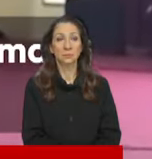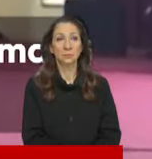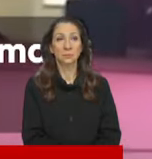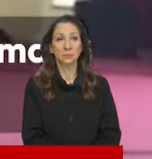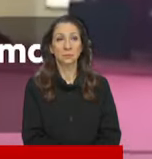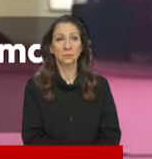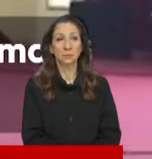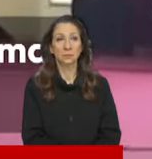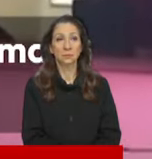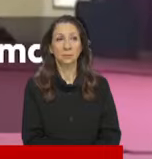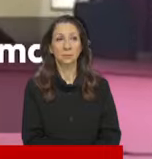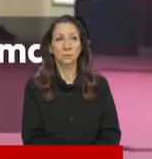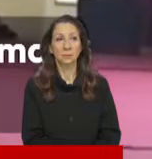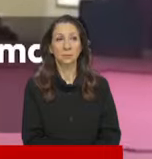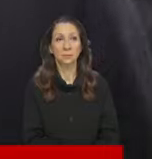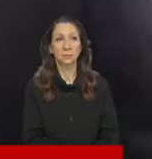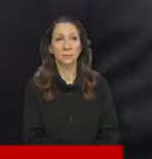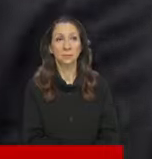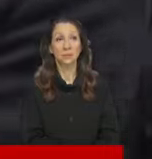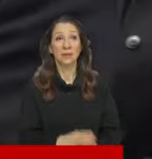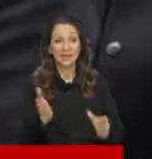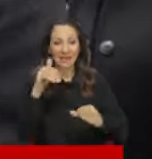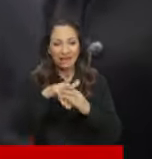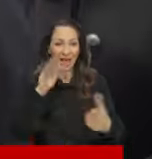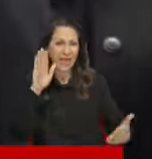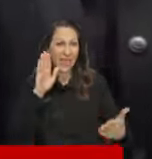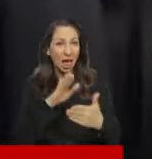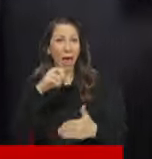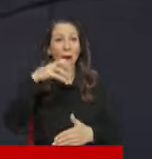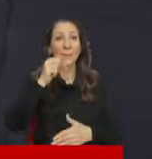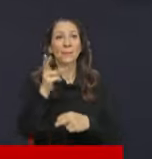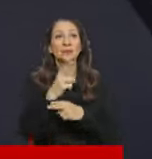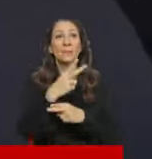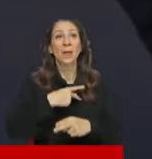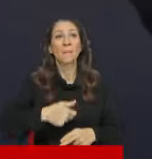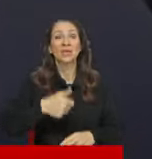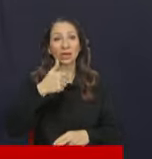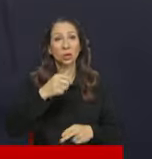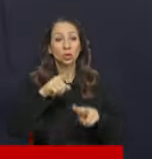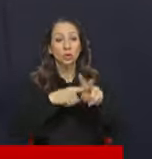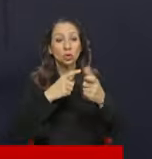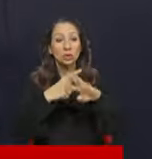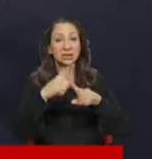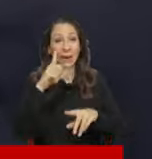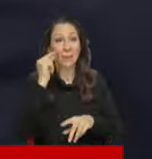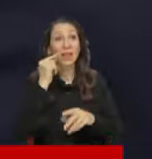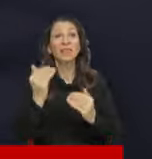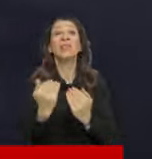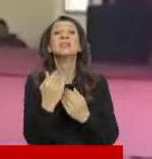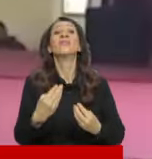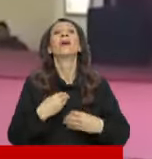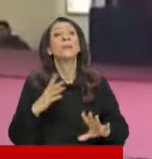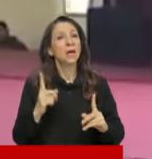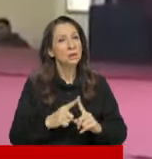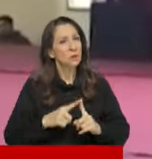atlatır Yediyi ayazı unutmaz derler ya Sandığa sayılı günler kala AK Partili Balıkesir Belediye Başkanı Yücel Yılmaz'ın destek gelmezse